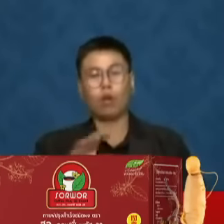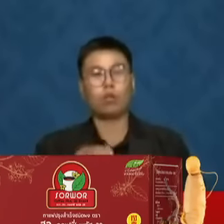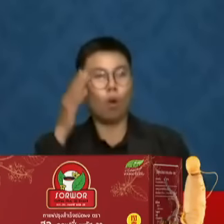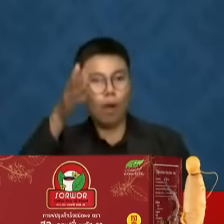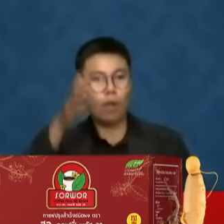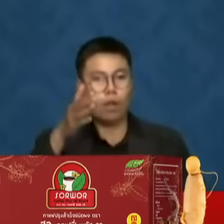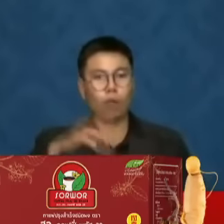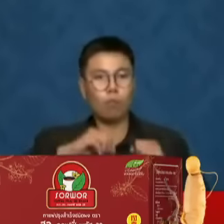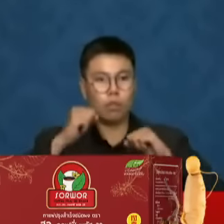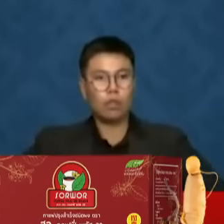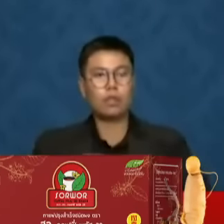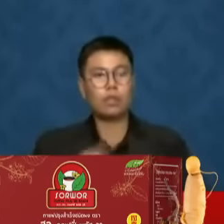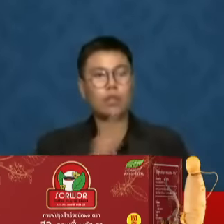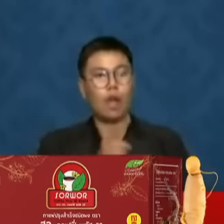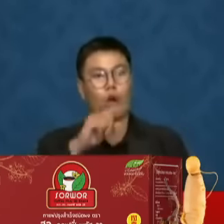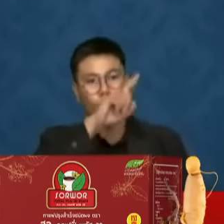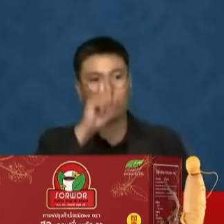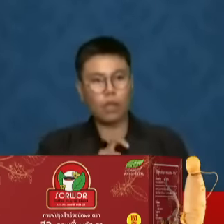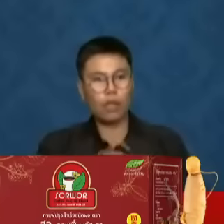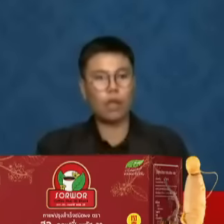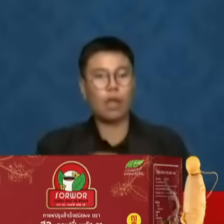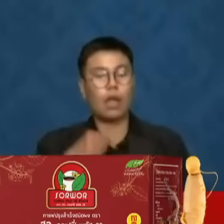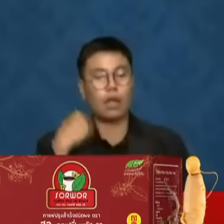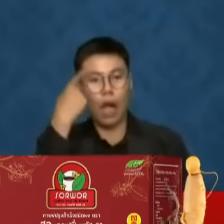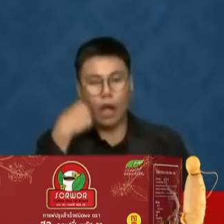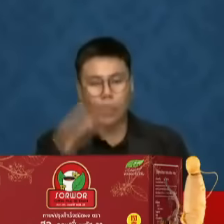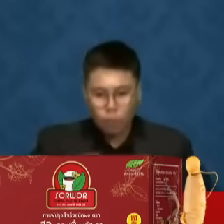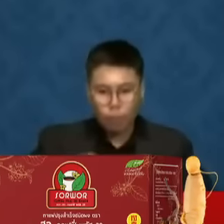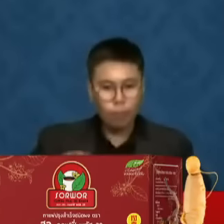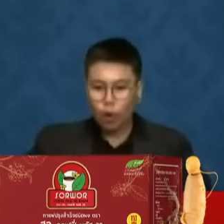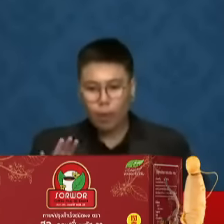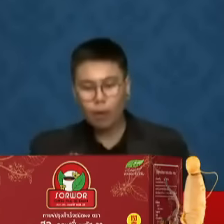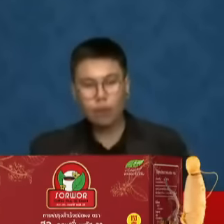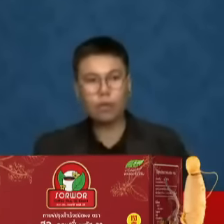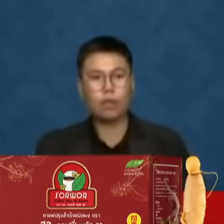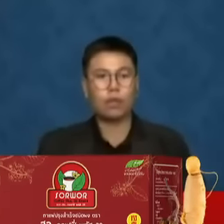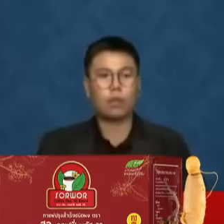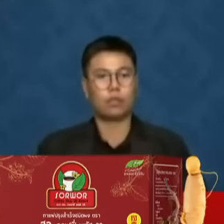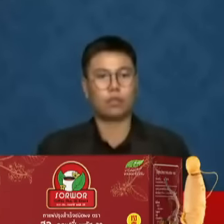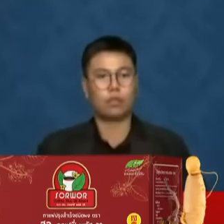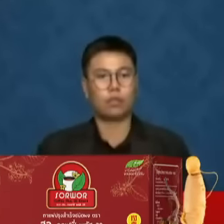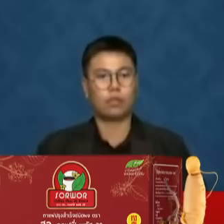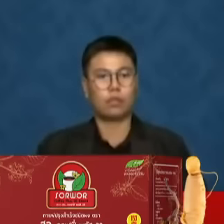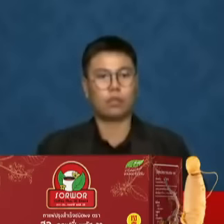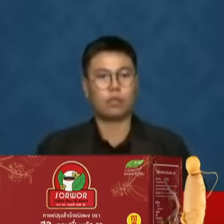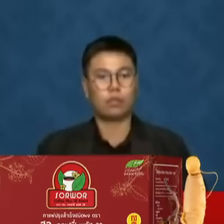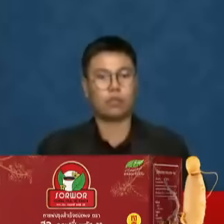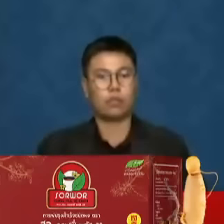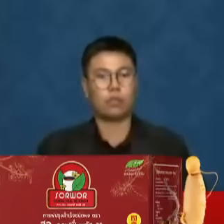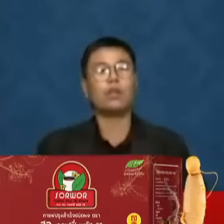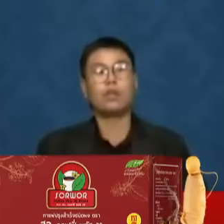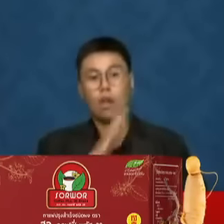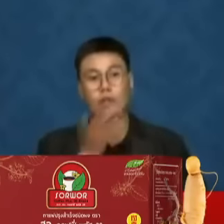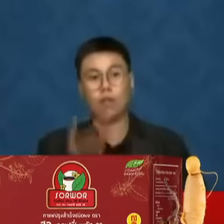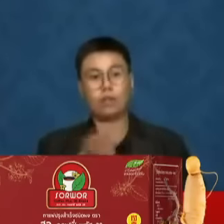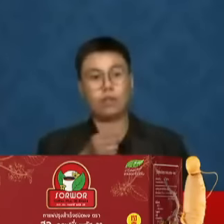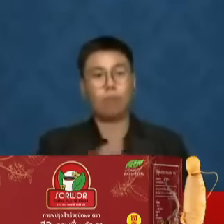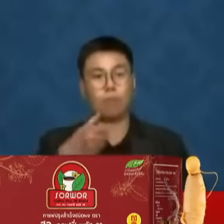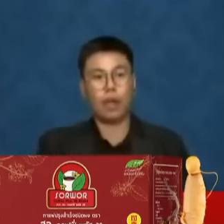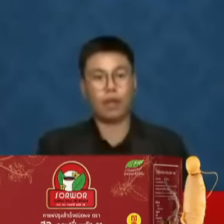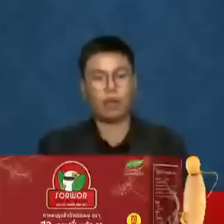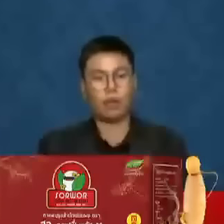ลงมติตามข้อสังเกตท่านก็ถามดิครับว่าใครเห็นชอบไม่เห็นชอบแค่นี้เองครับถ้าท่านทำไม่ได้เปลี่ยนรองสอง